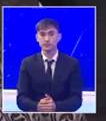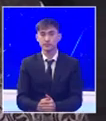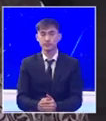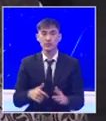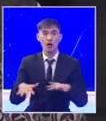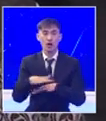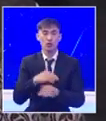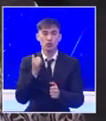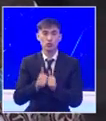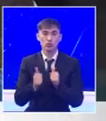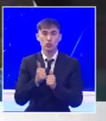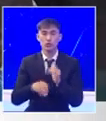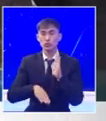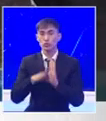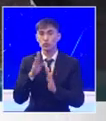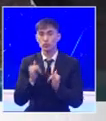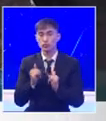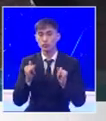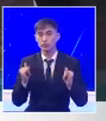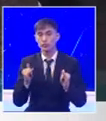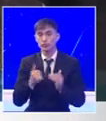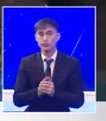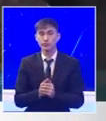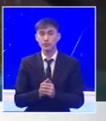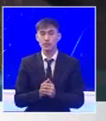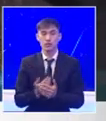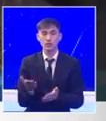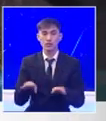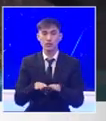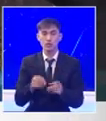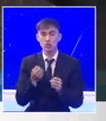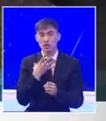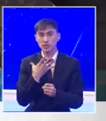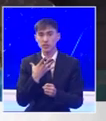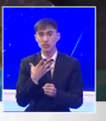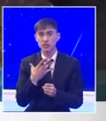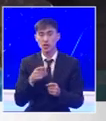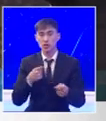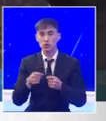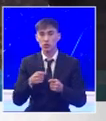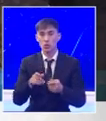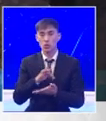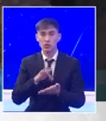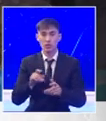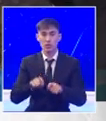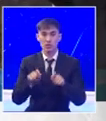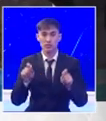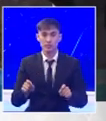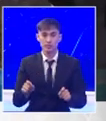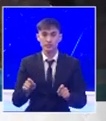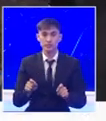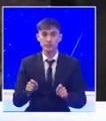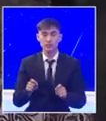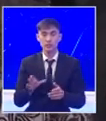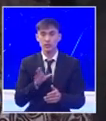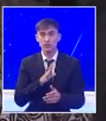Халықтың күннен күнге жағдайы жақсарып, әл ауқаты көтеріліп, мынандай жақсы-жақсы сауда орталықтары ашылып